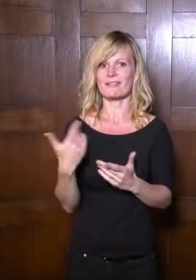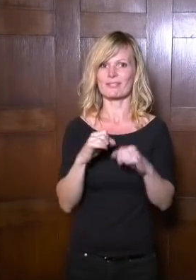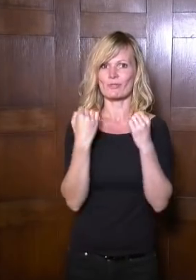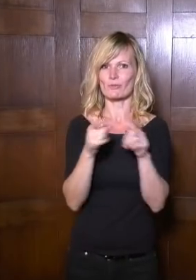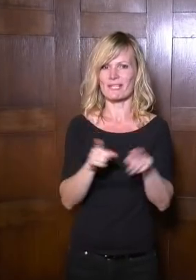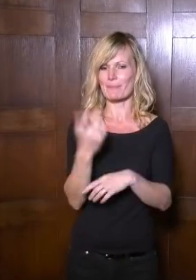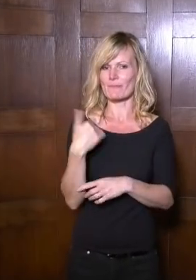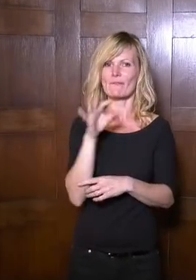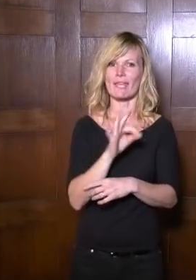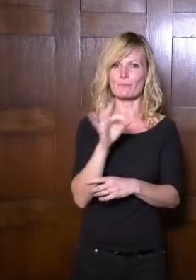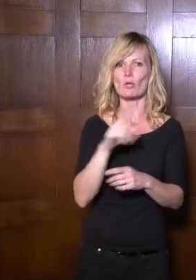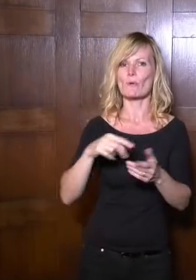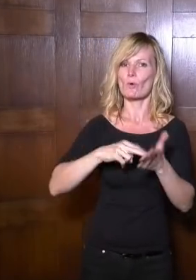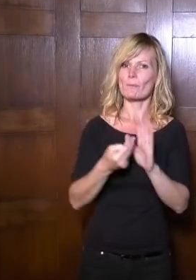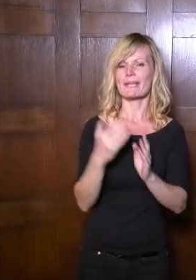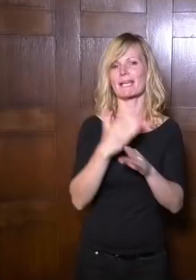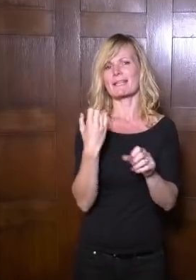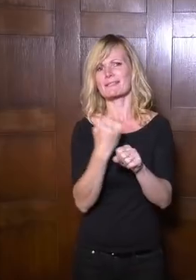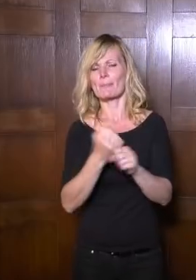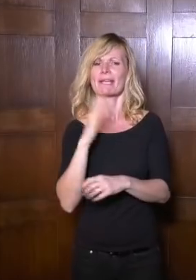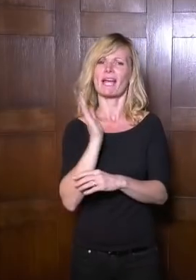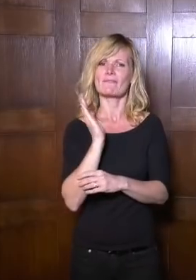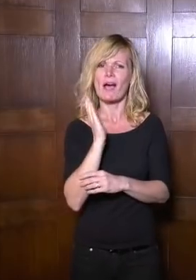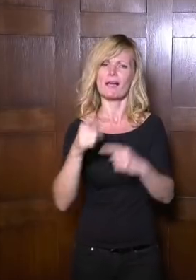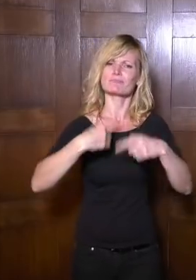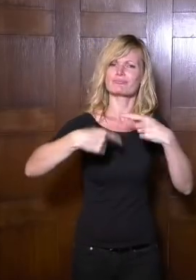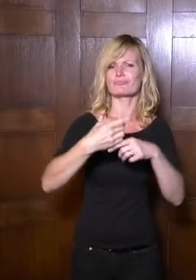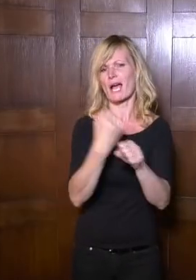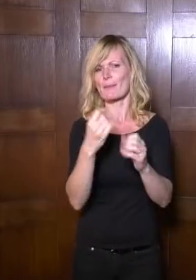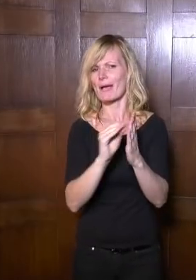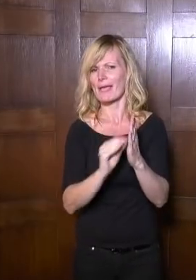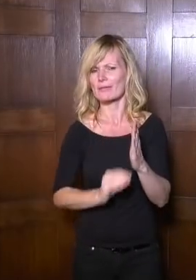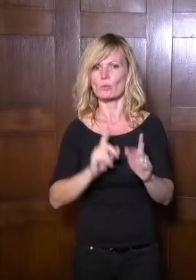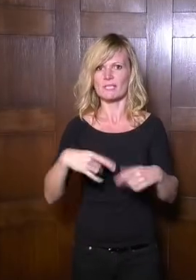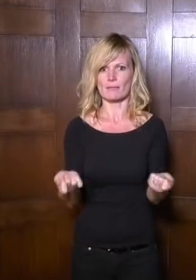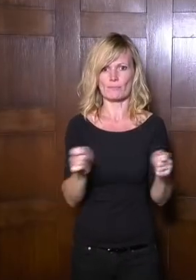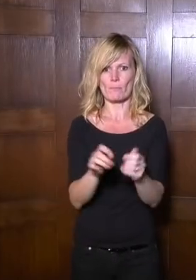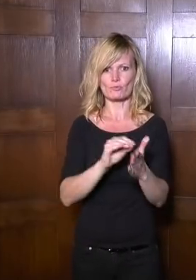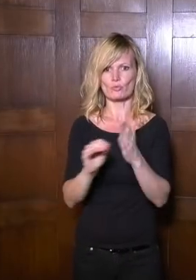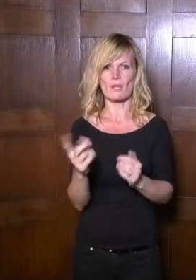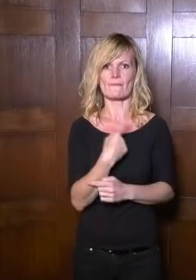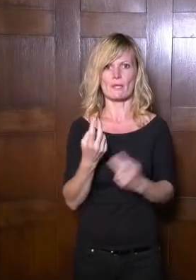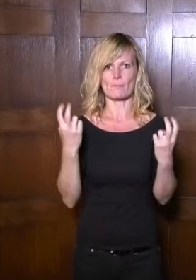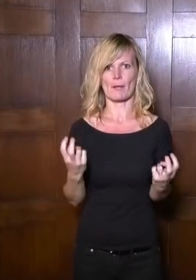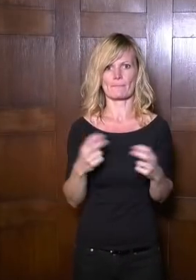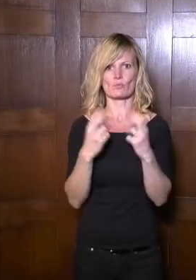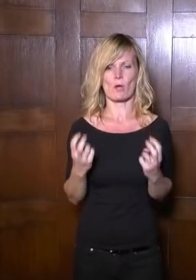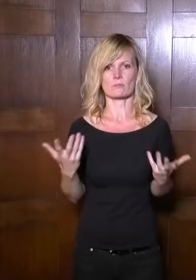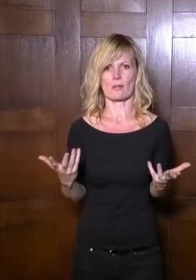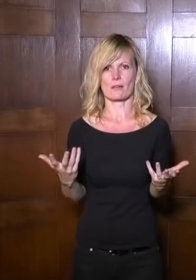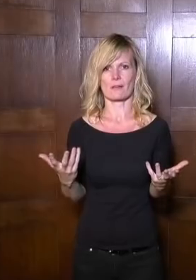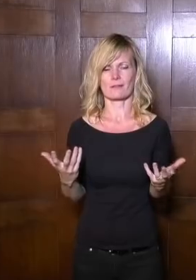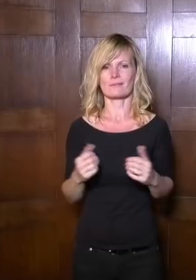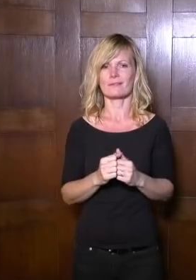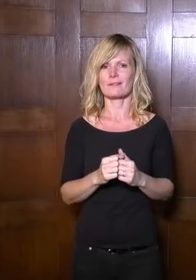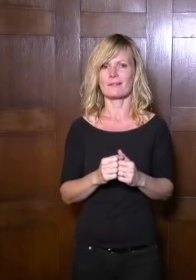Februar auf Referate, Klausuren, Klassenarbeiten vor und dann war zack die Schulschließung da und wir saßen alle zu Hause. Und ich kann absolut verstehen,